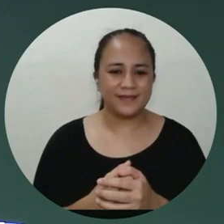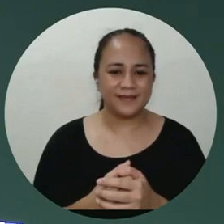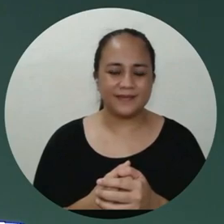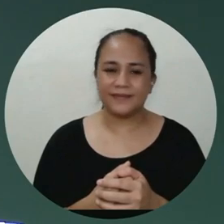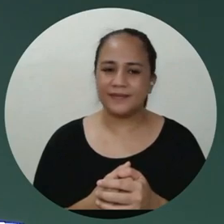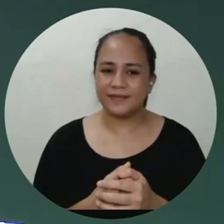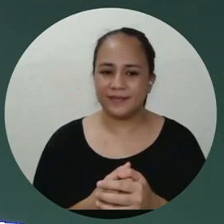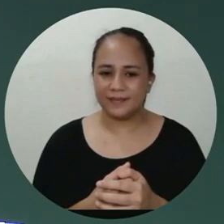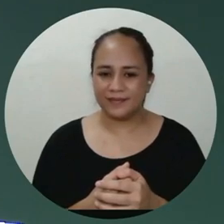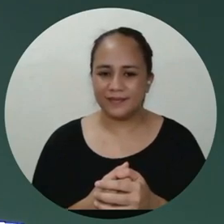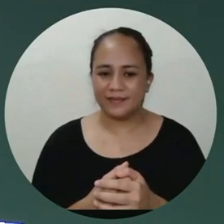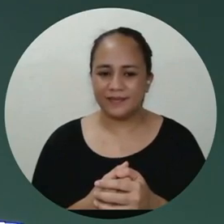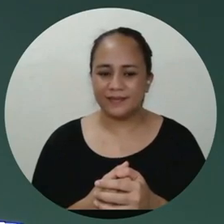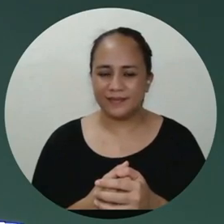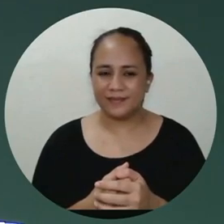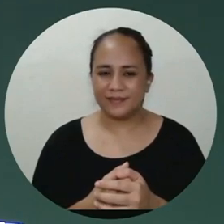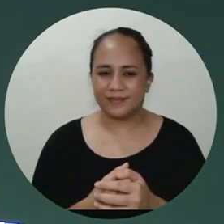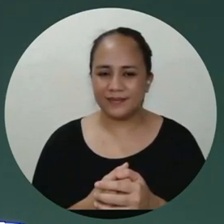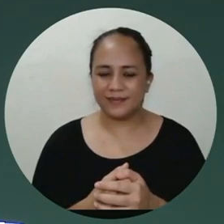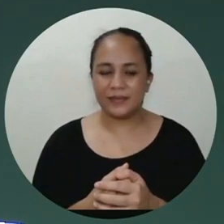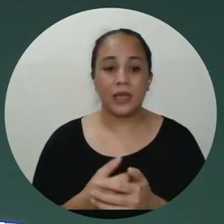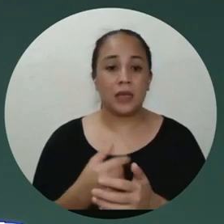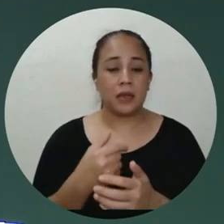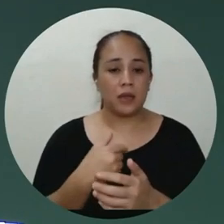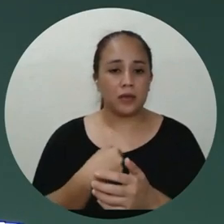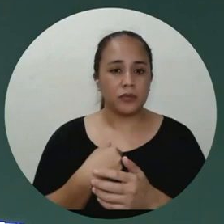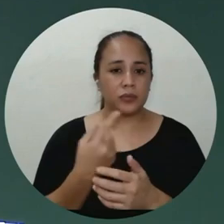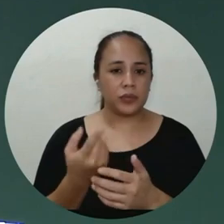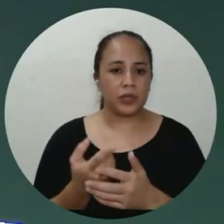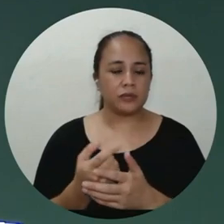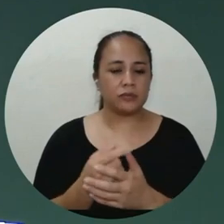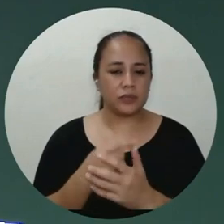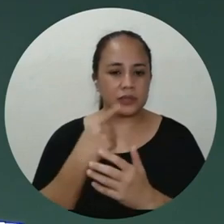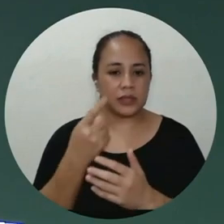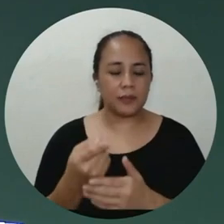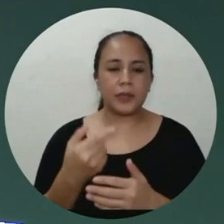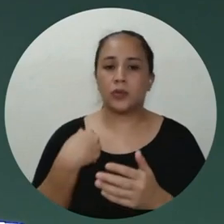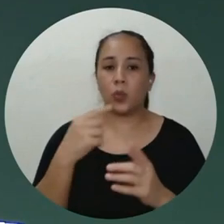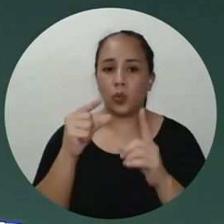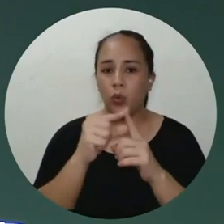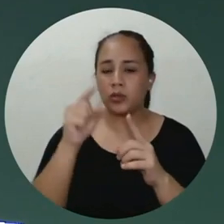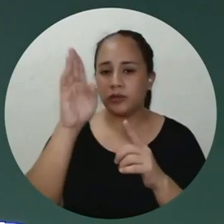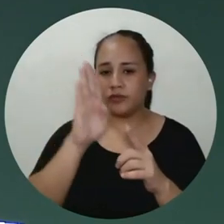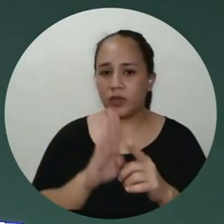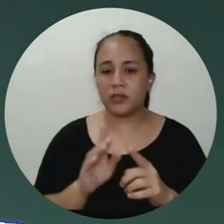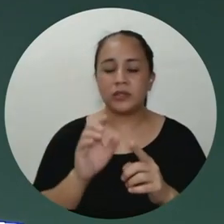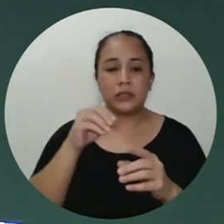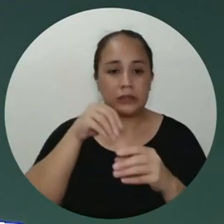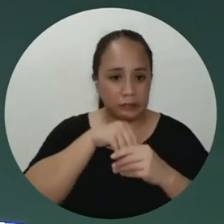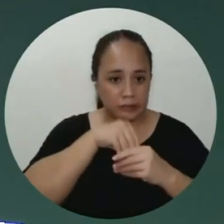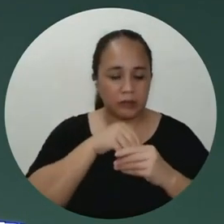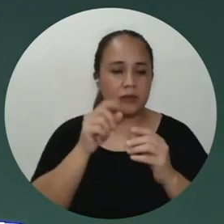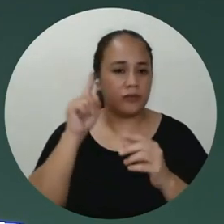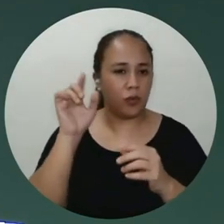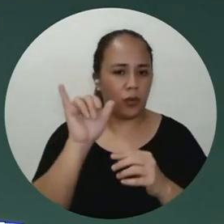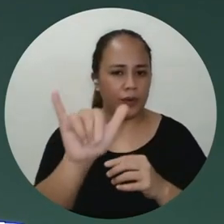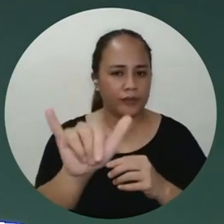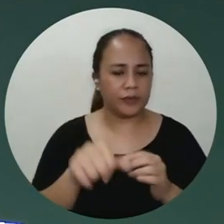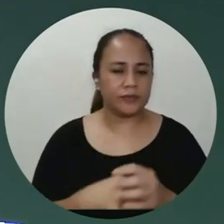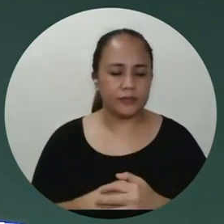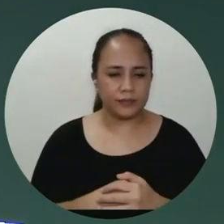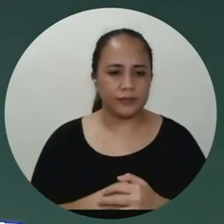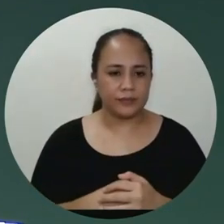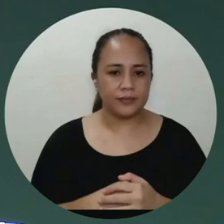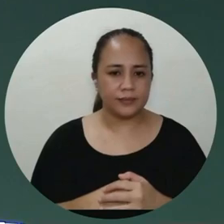말씀은 영원하다 그랬어요. So in Isaiah chapter 40 verse 8 it said that the word of God endures forever. 푸른 마르고 꽃은 시들나 나 여호와의